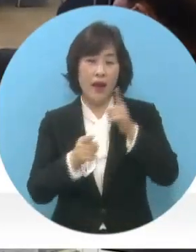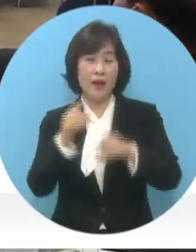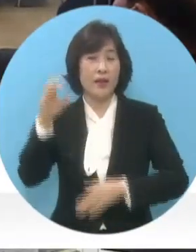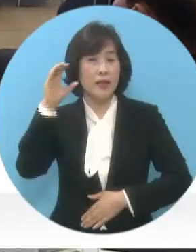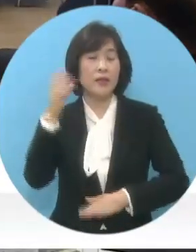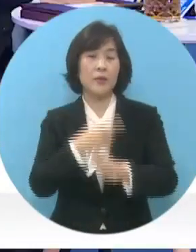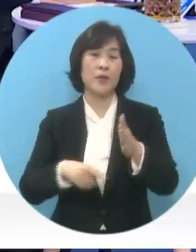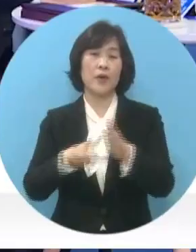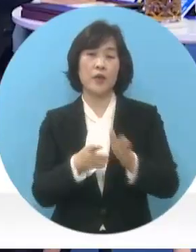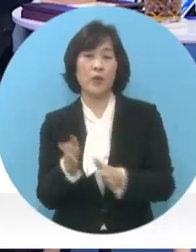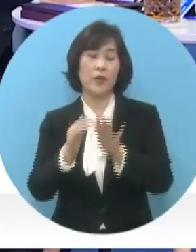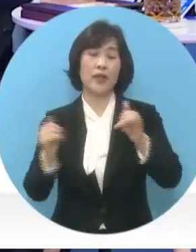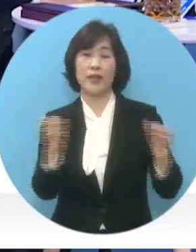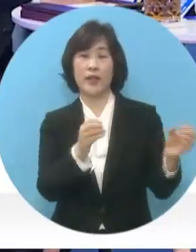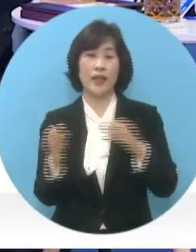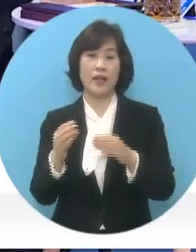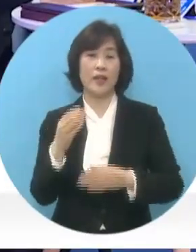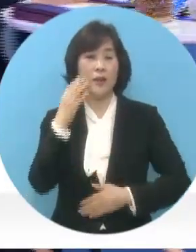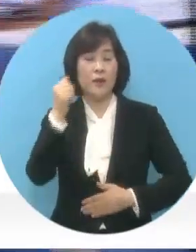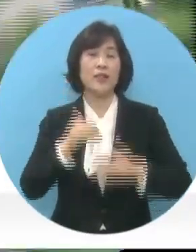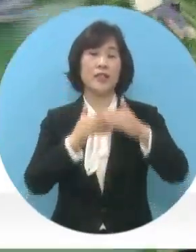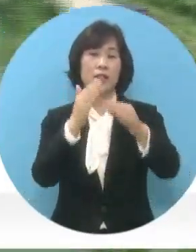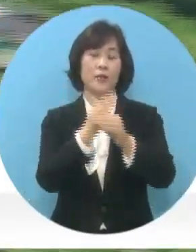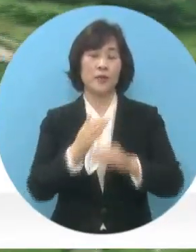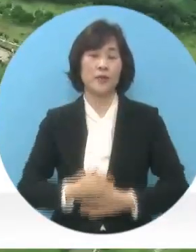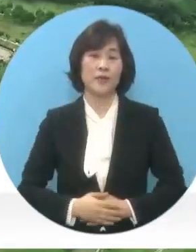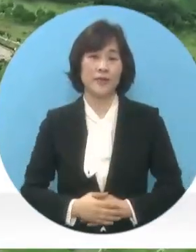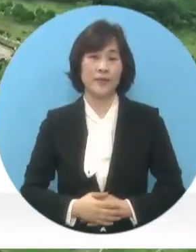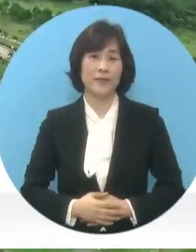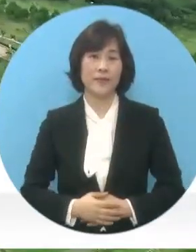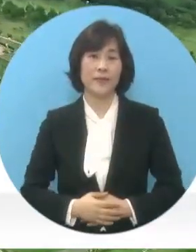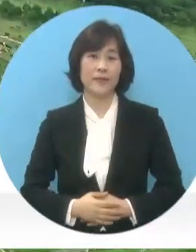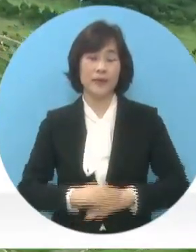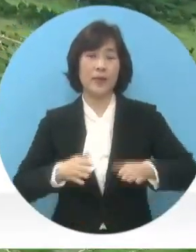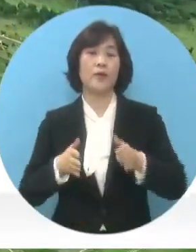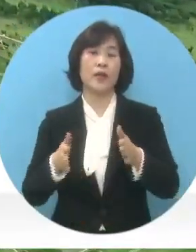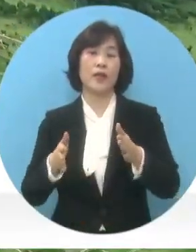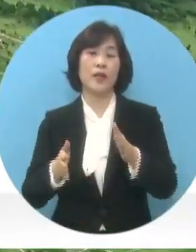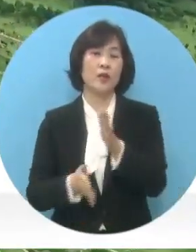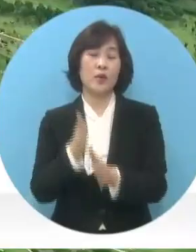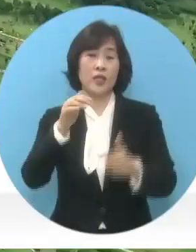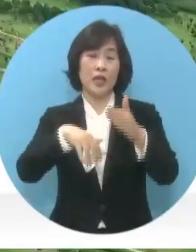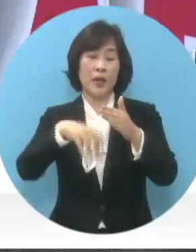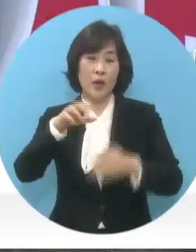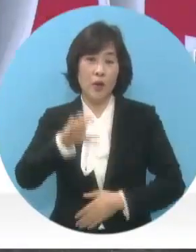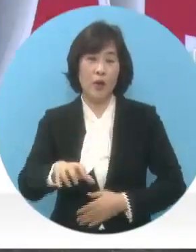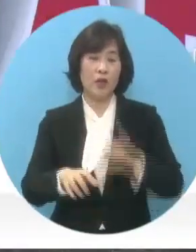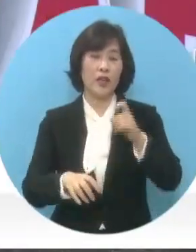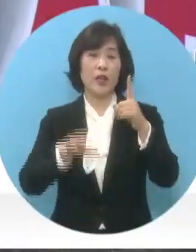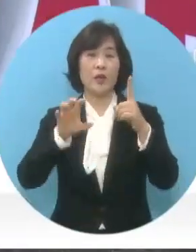위한 도민과의 대화가 순조롭게 진행되고 있습니다. 전남도가 도시개발사업지구